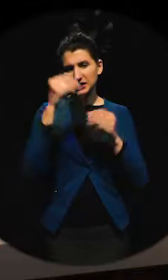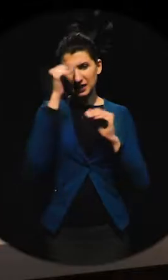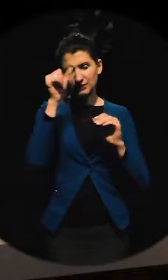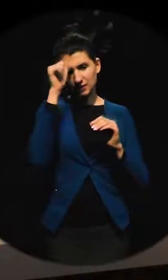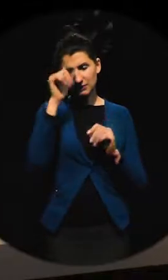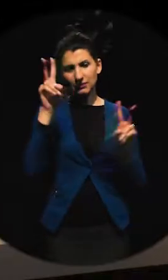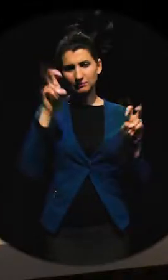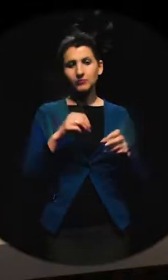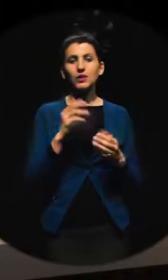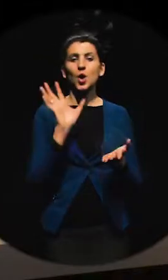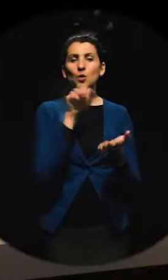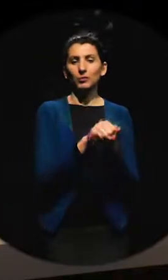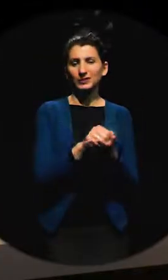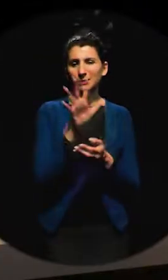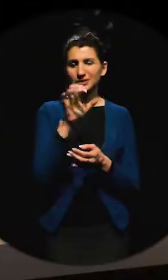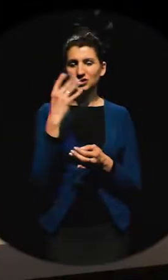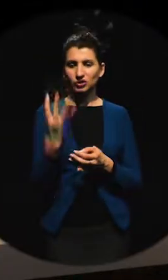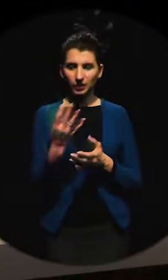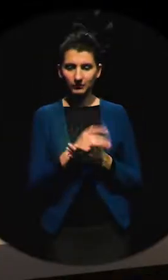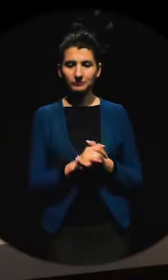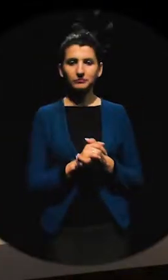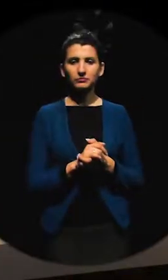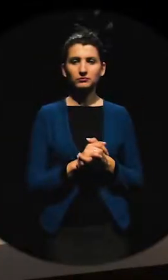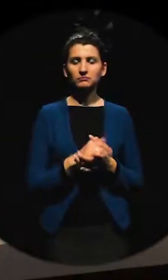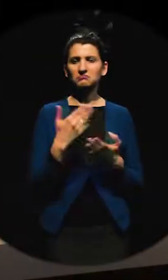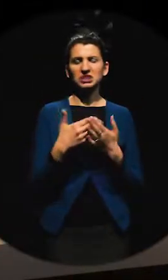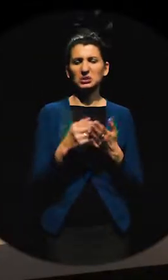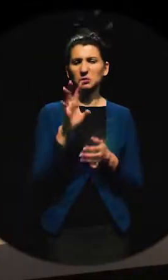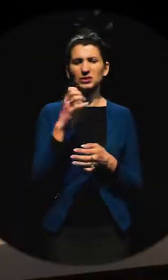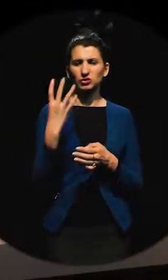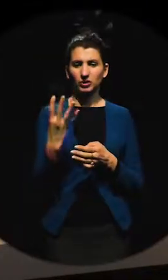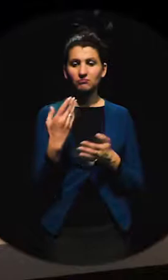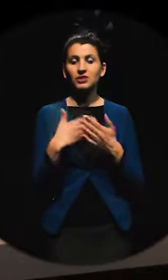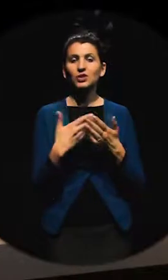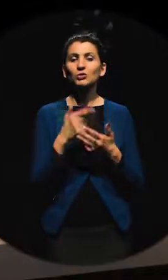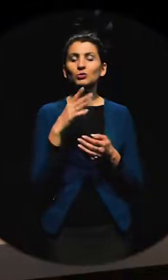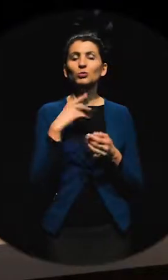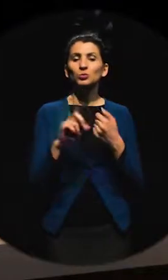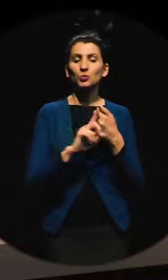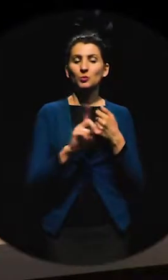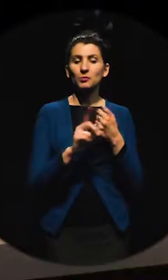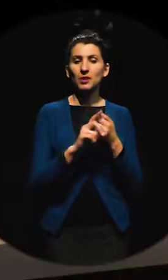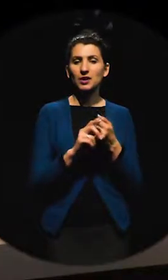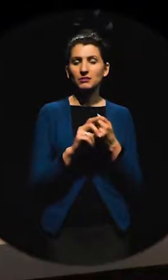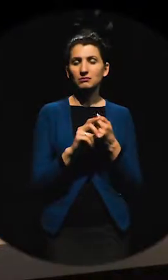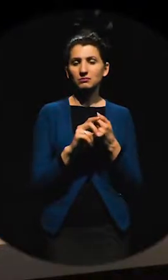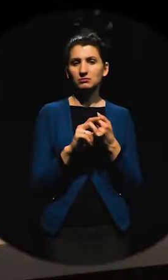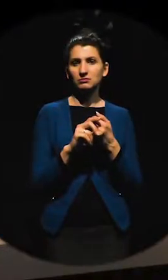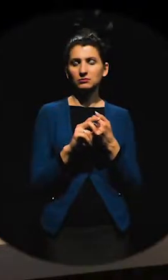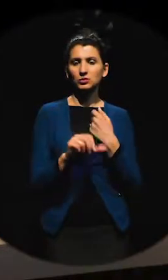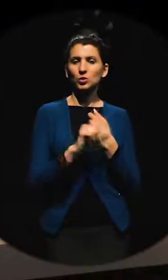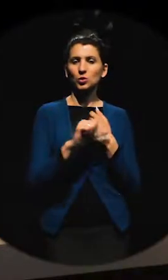okupacją 504. Od numeru sekcji w dokumencie